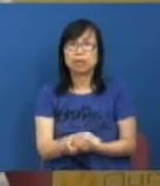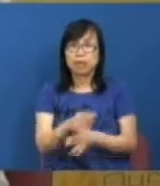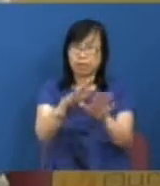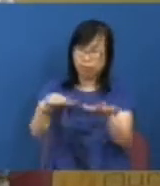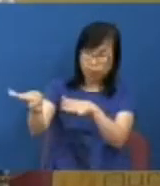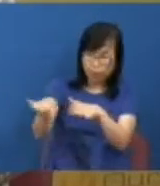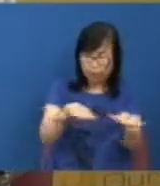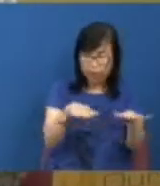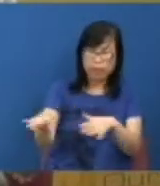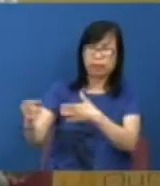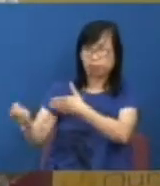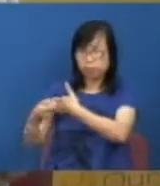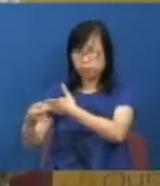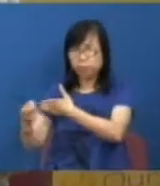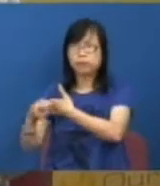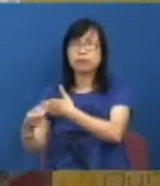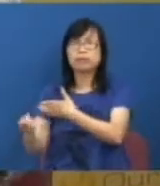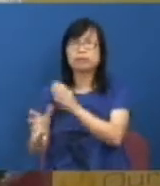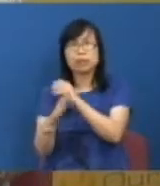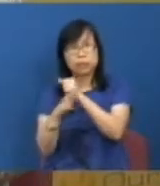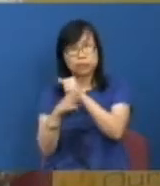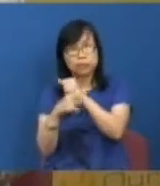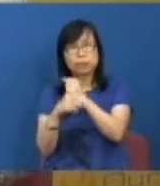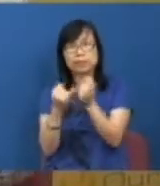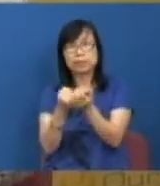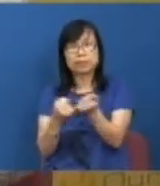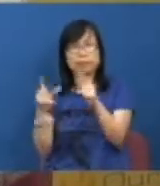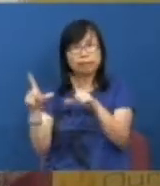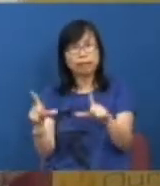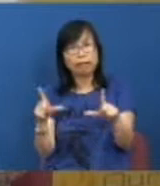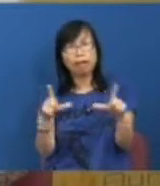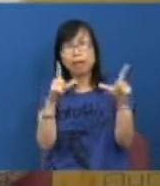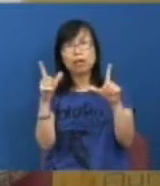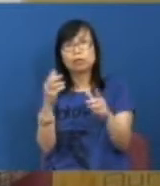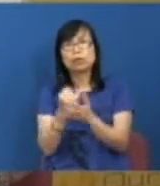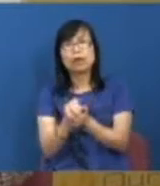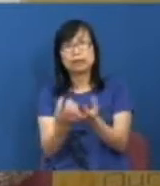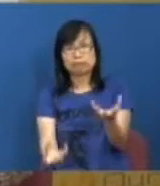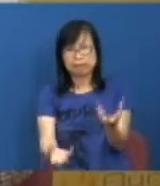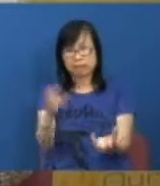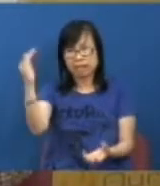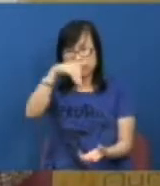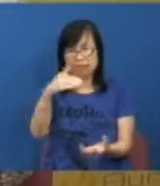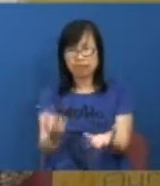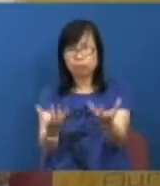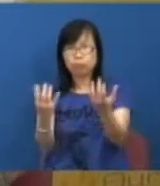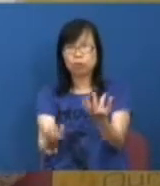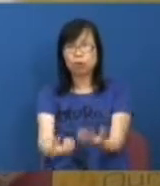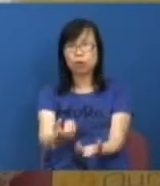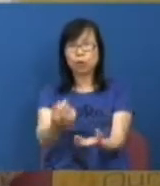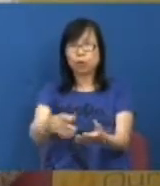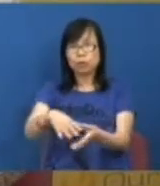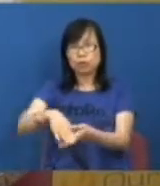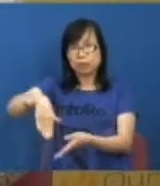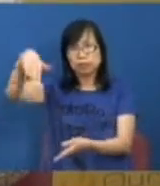域附近嘅魚類嘅生態，以至珊瑚嘅一啲生長咧，都會改變咗，